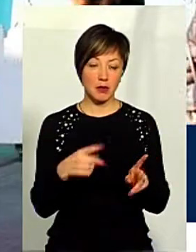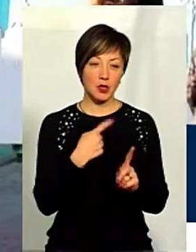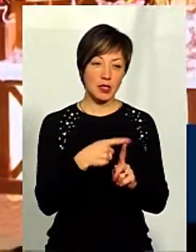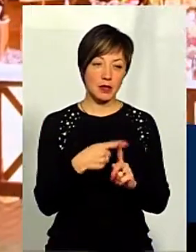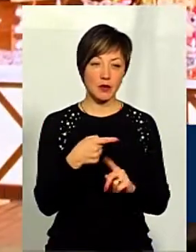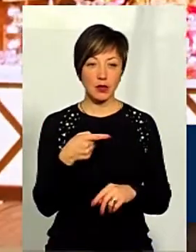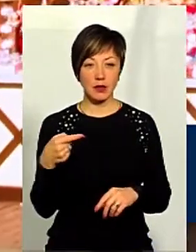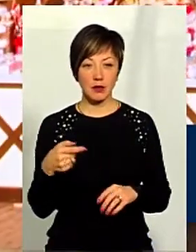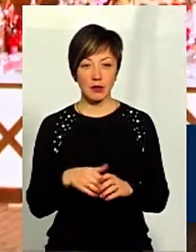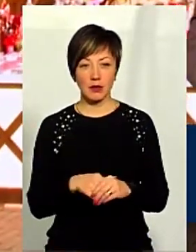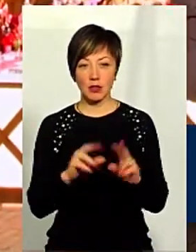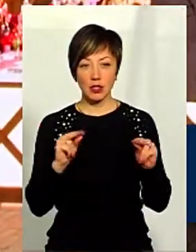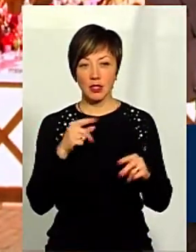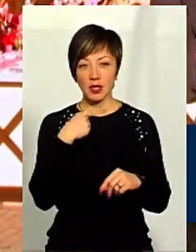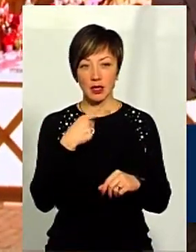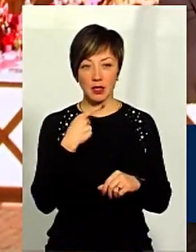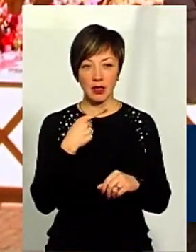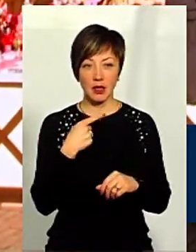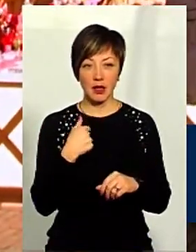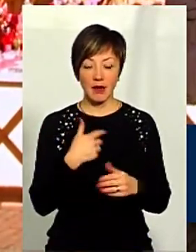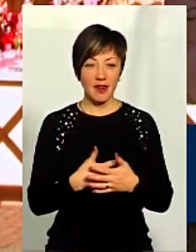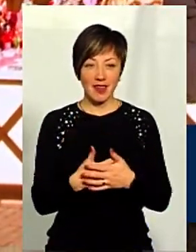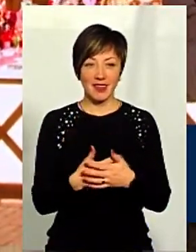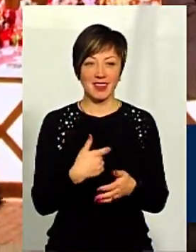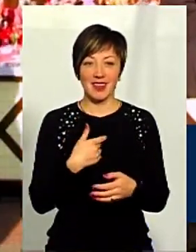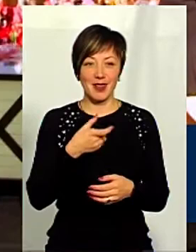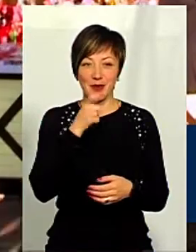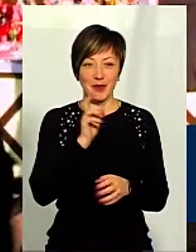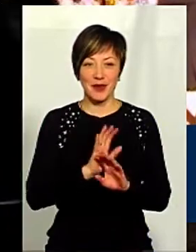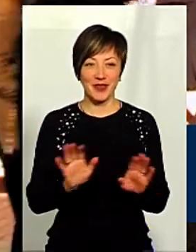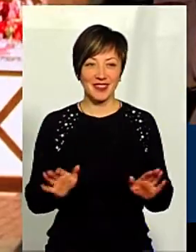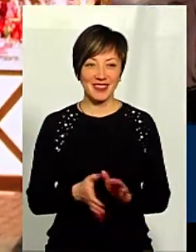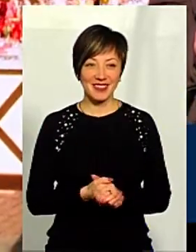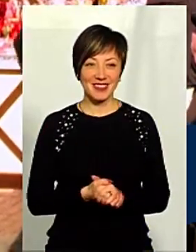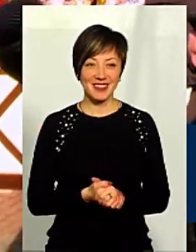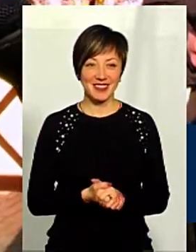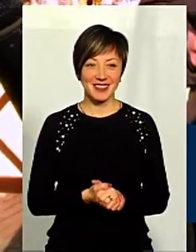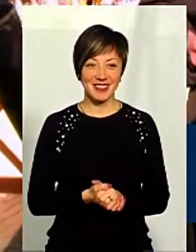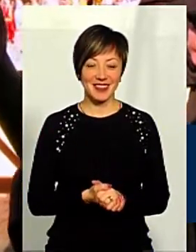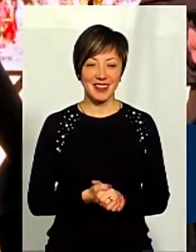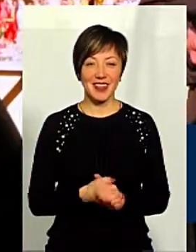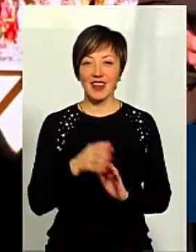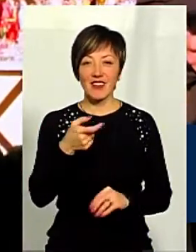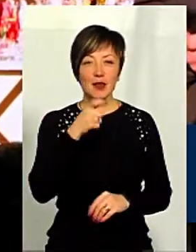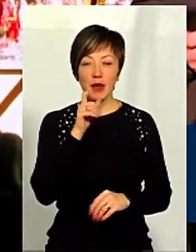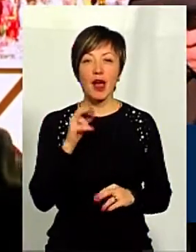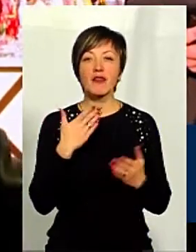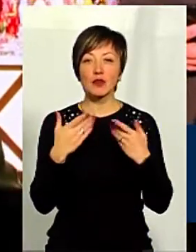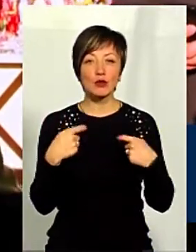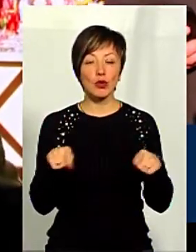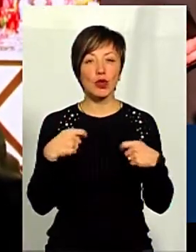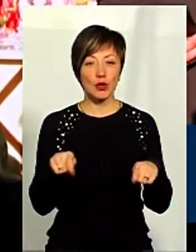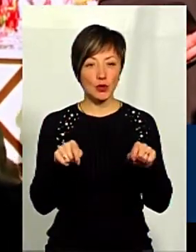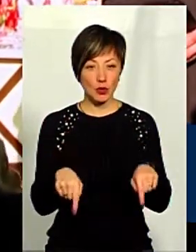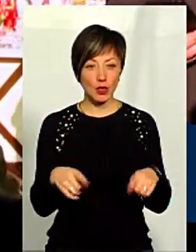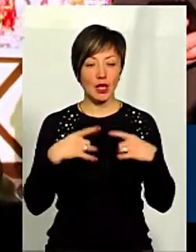так і негативно. Чесно кажучи, я вагітна, я глінтвейн зараз не п'ю. Ось ви його не п'єте, але як відноситесь до того, що його продають ось